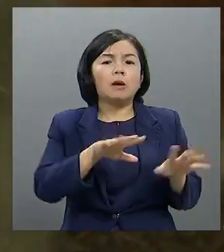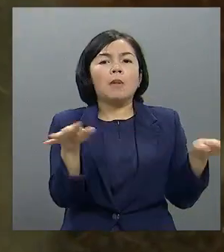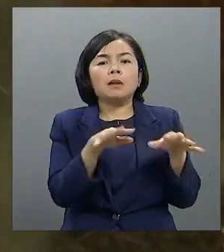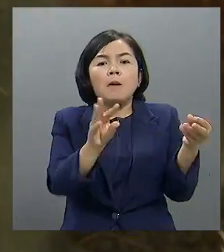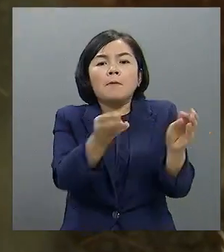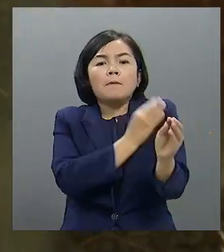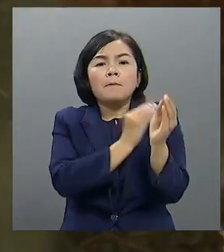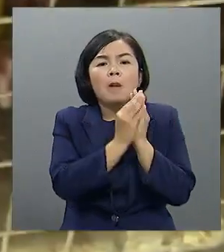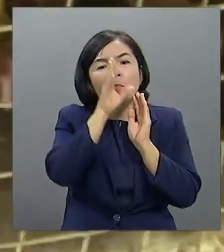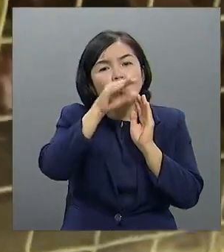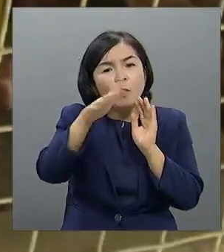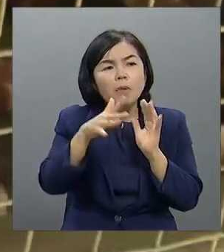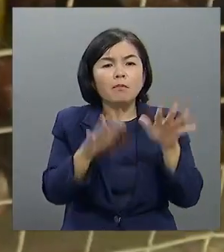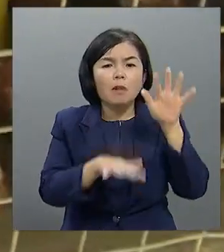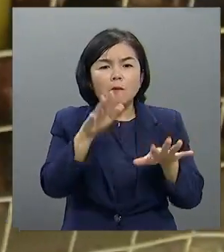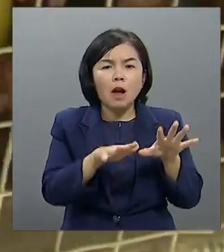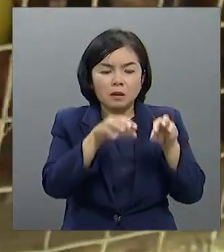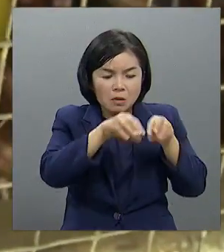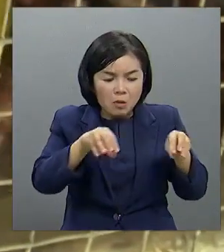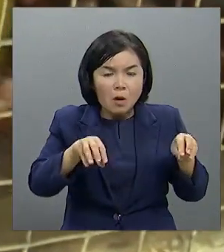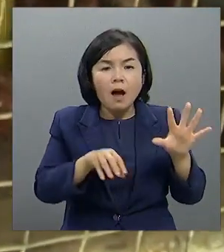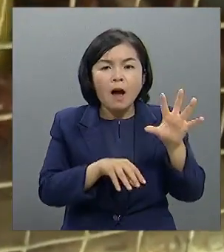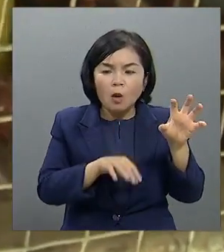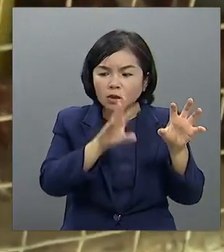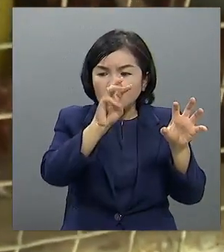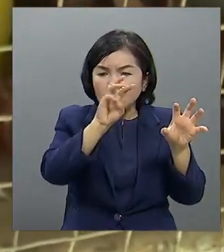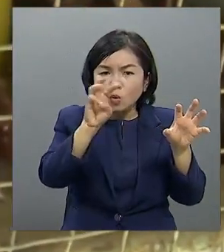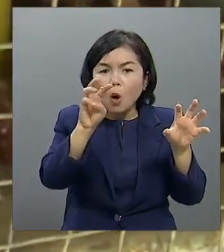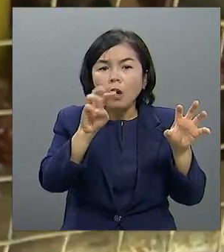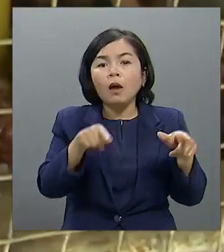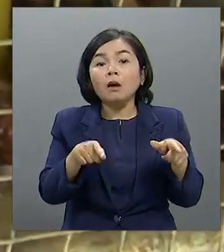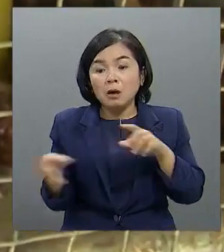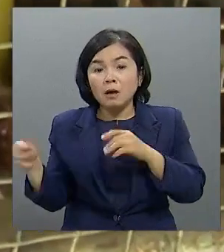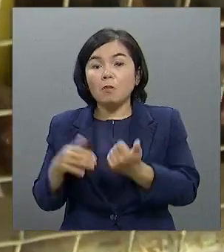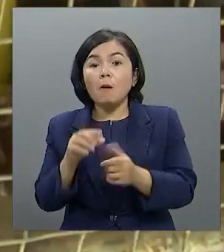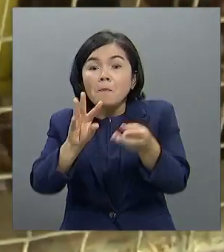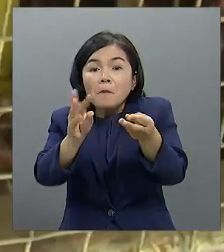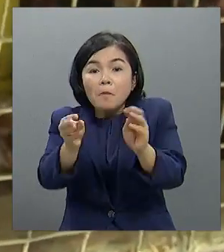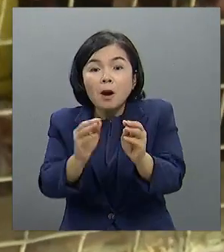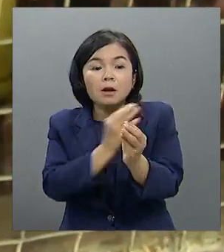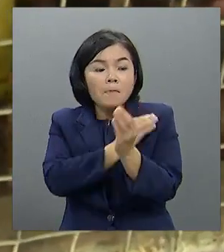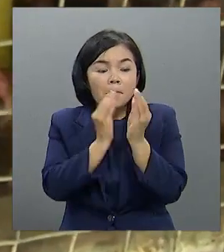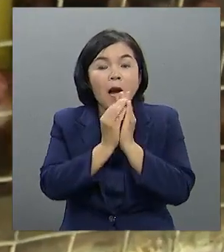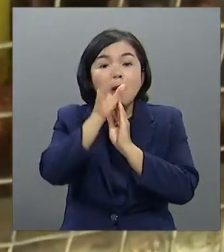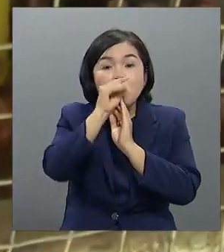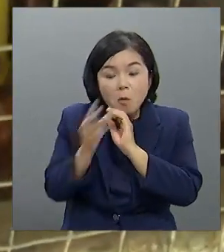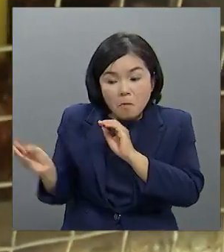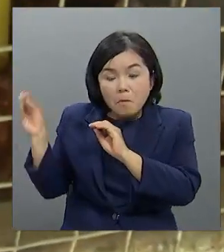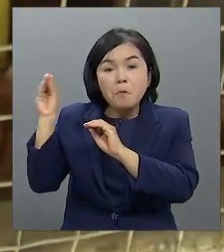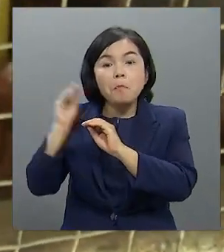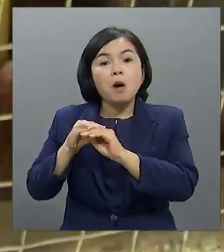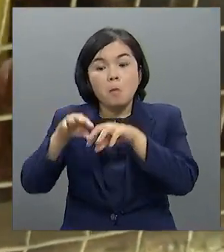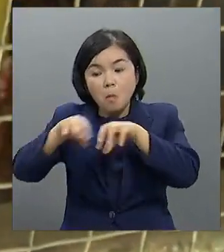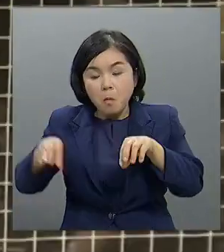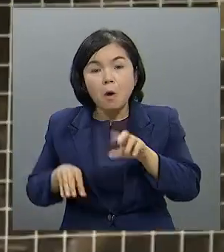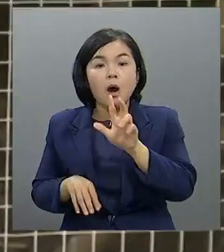5-600 ฟองเท่านั้นเองค่ะ โอ้ถือว่าผลผลิตนี่เพิ่มสูงขึ้นกว่า20กว่าเปอร์เซ็นต์เลยนะคะ ค่ะ เพราะฉะนั้นใครกำลังทำฟ